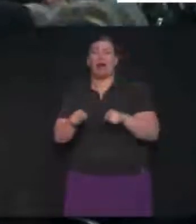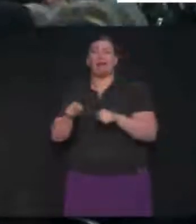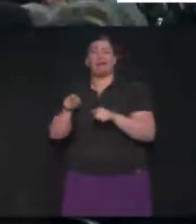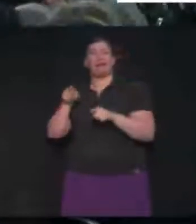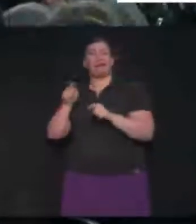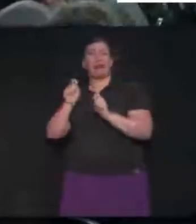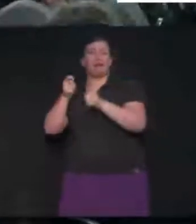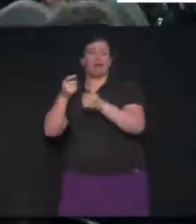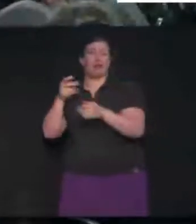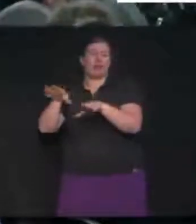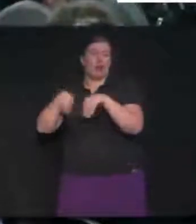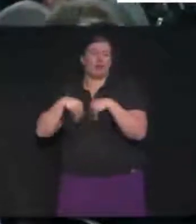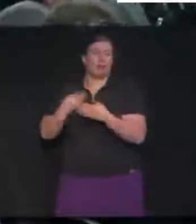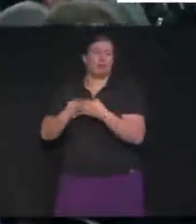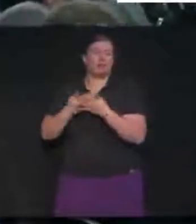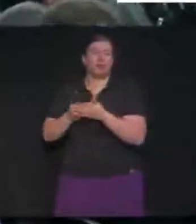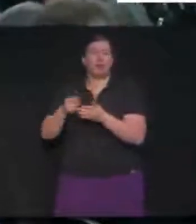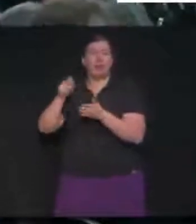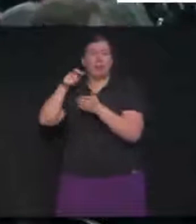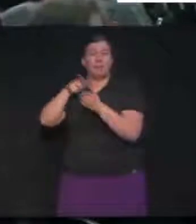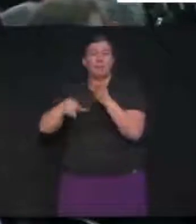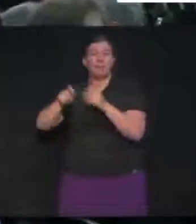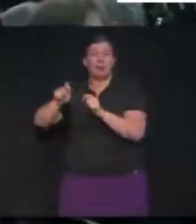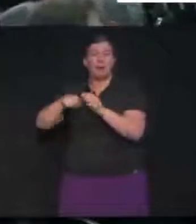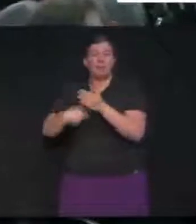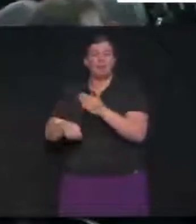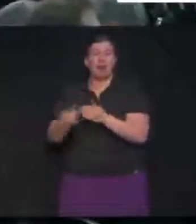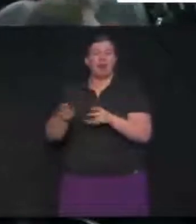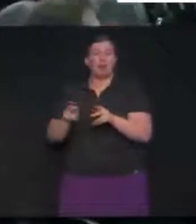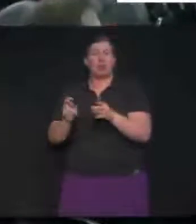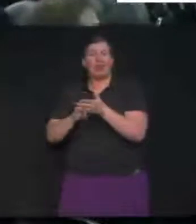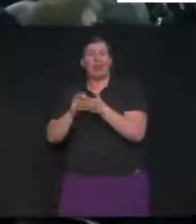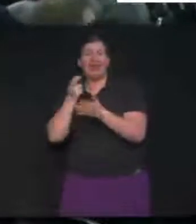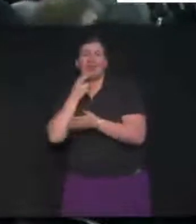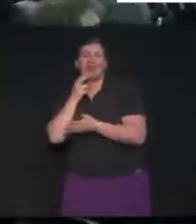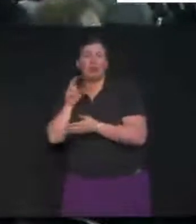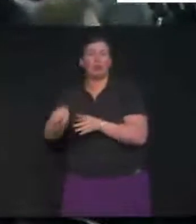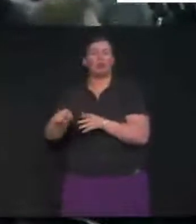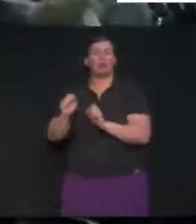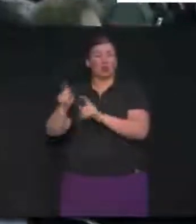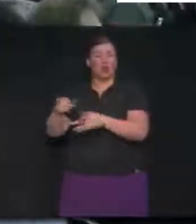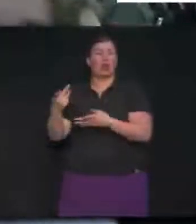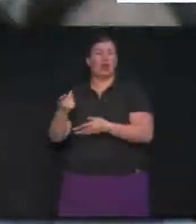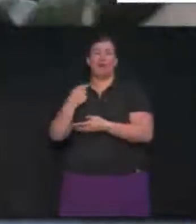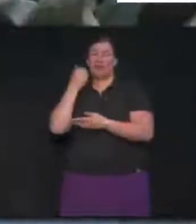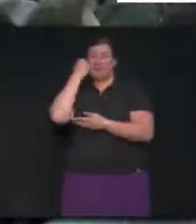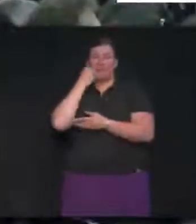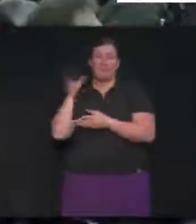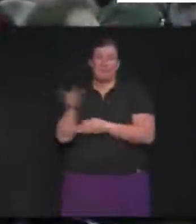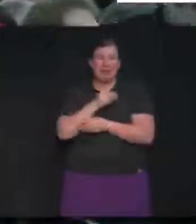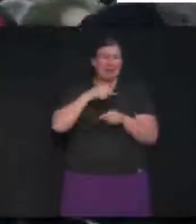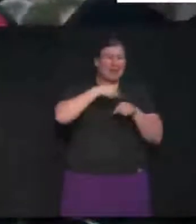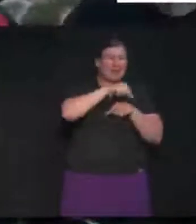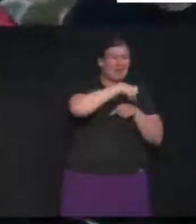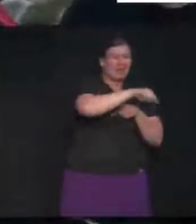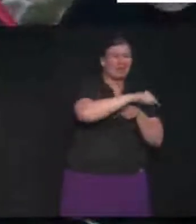Urne oder elektronisch nimmt irgendwas anderes brauchen irgendwas aber nicht mit der Ligation vielen Dank